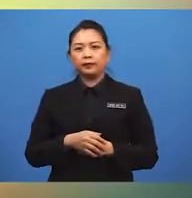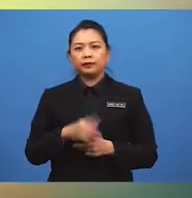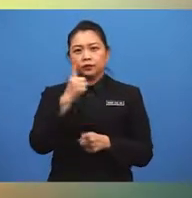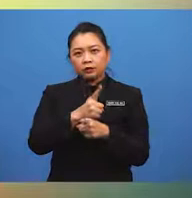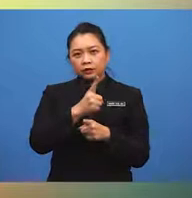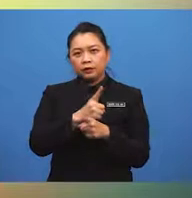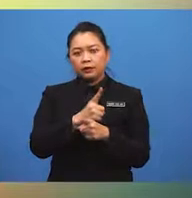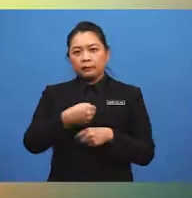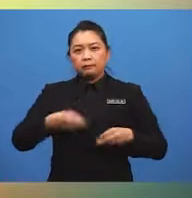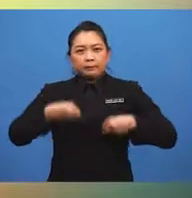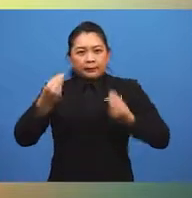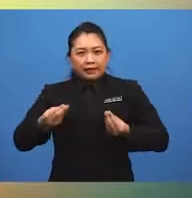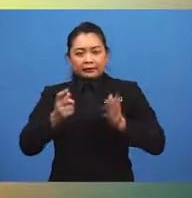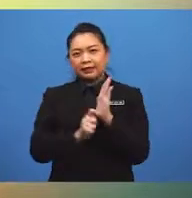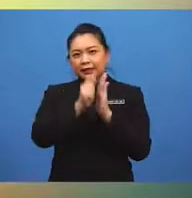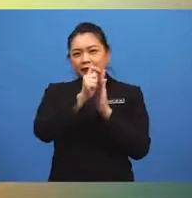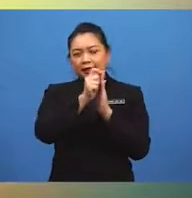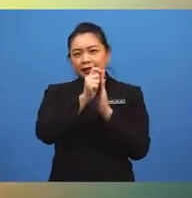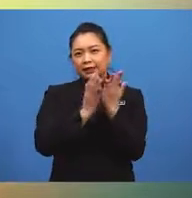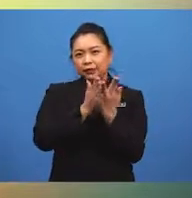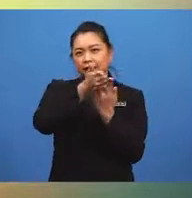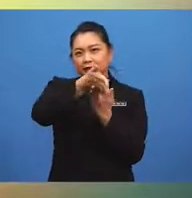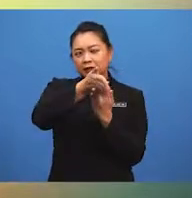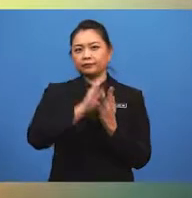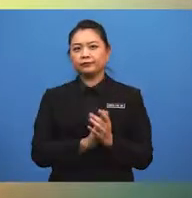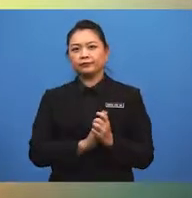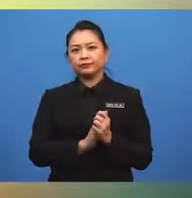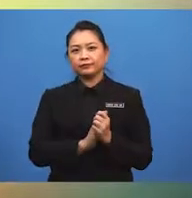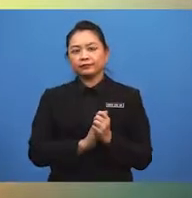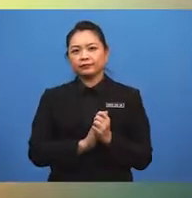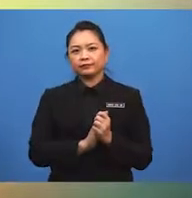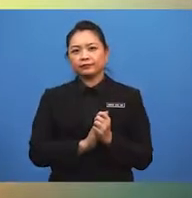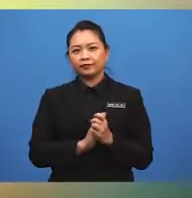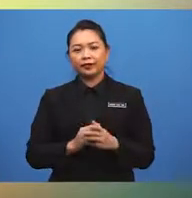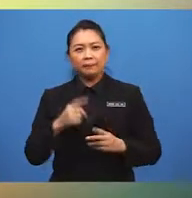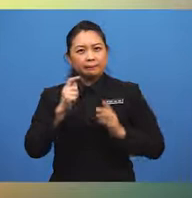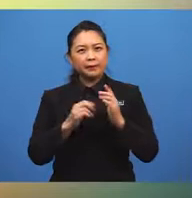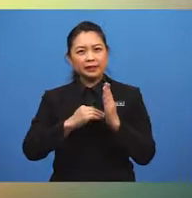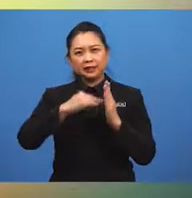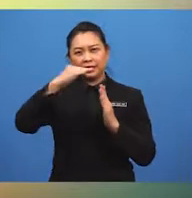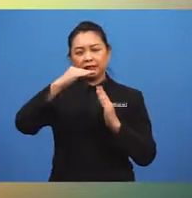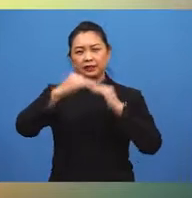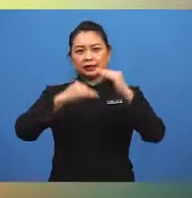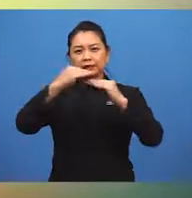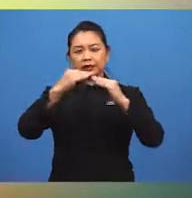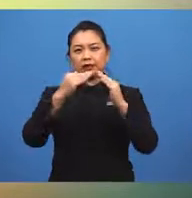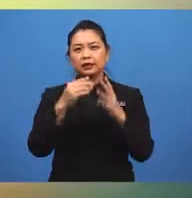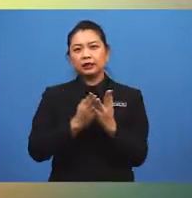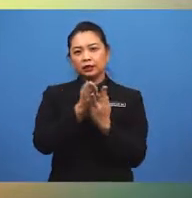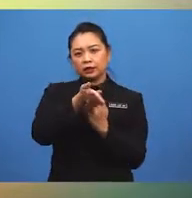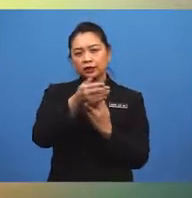tulen bagi meningkatkan kekonduksiannya. Peningkatan kekonduksian adalah